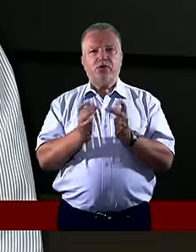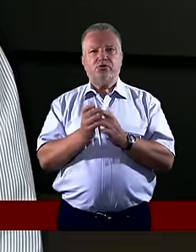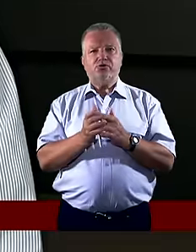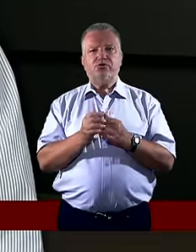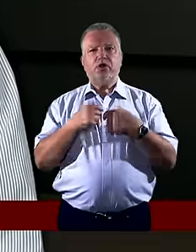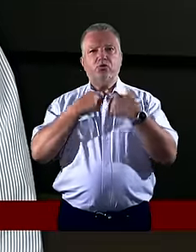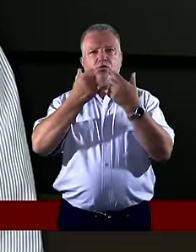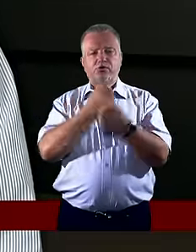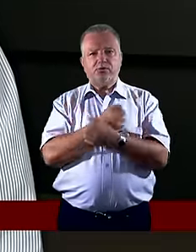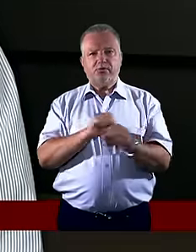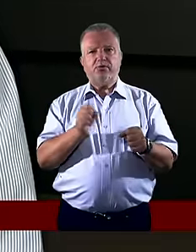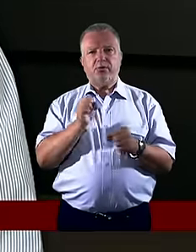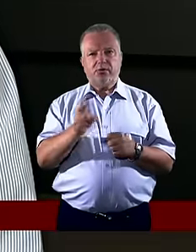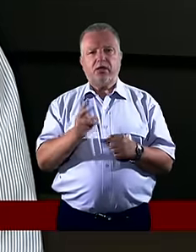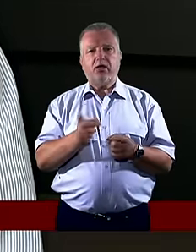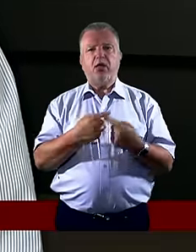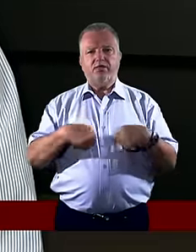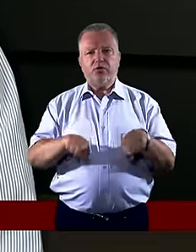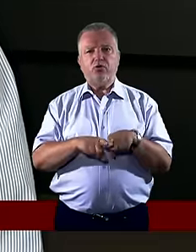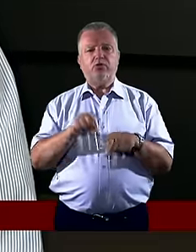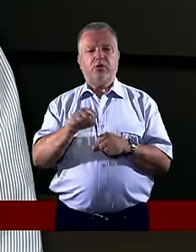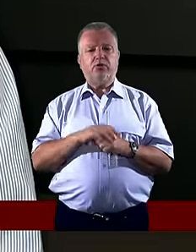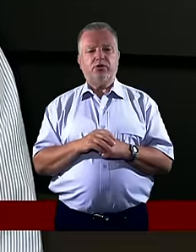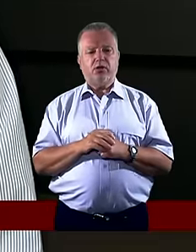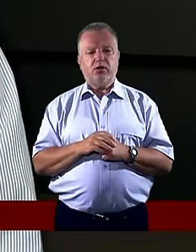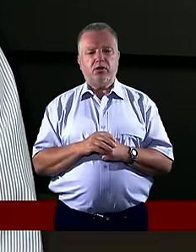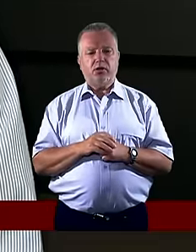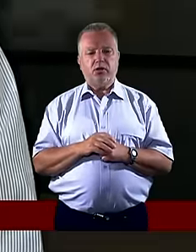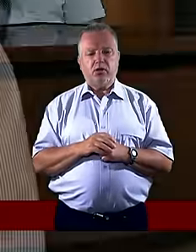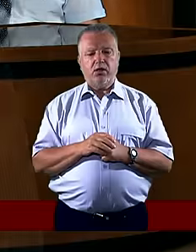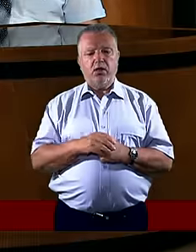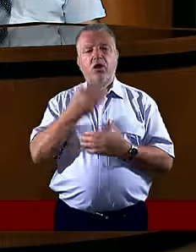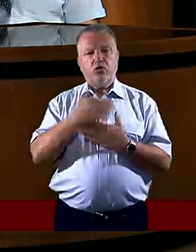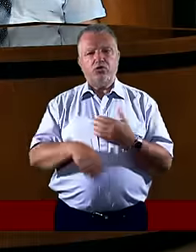Chrystusa, czy głoszą zbawienie, tak, wykonujemy Jego rolę.